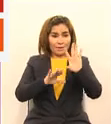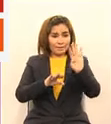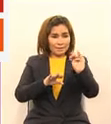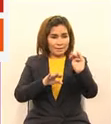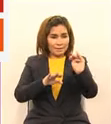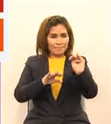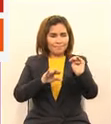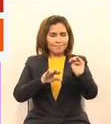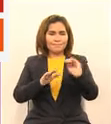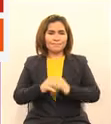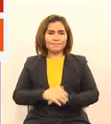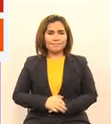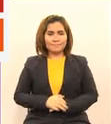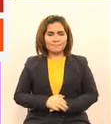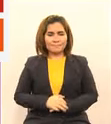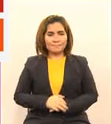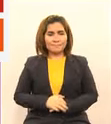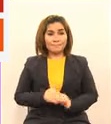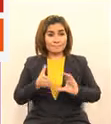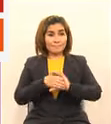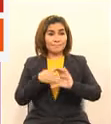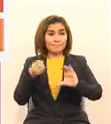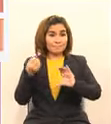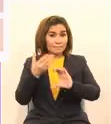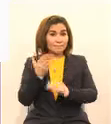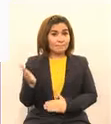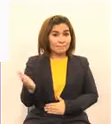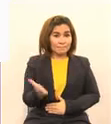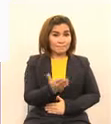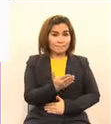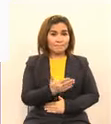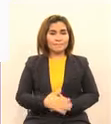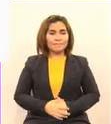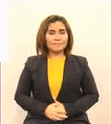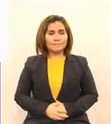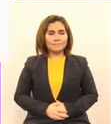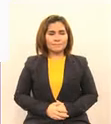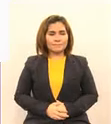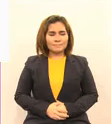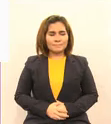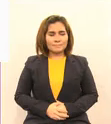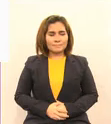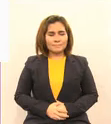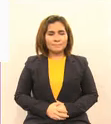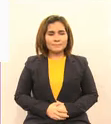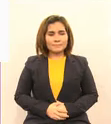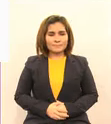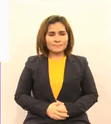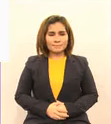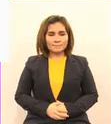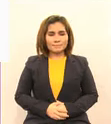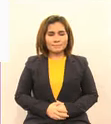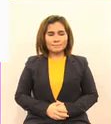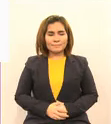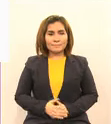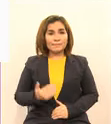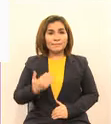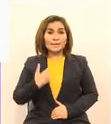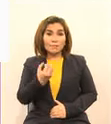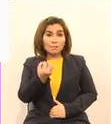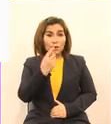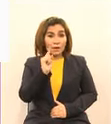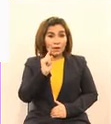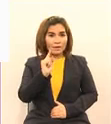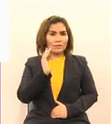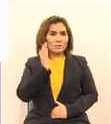40ปีนะครับขอสไลด์ถัดไปครับนะก็คงจะหลายคนบอกว่าการเพิ่มขึ้นห